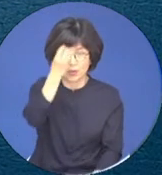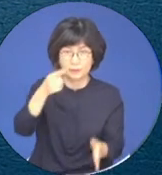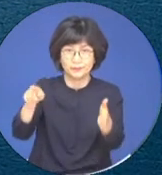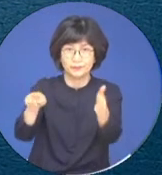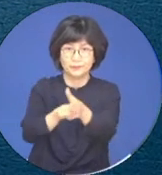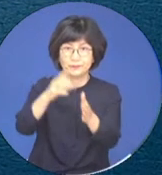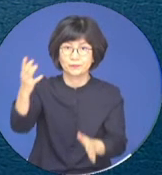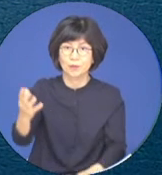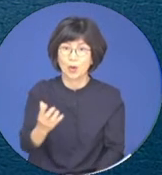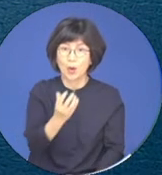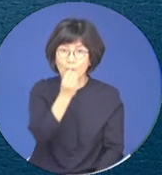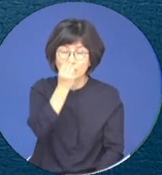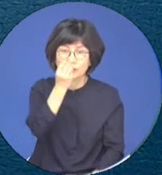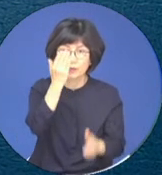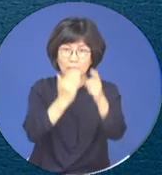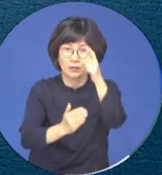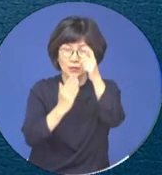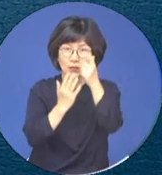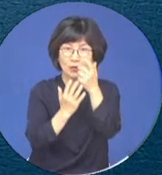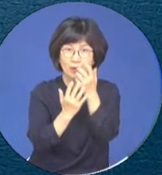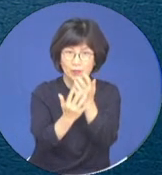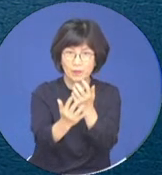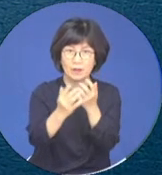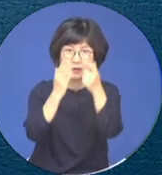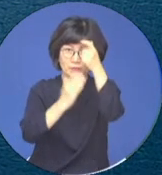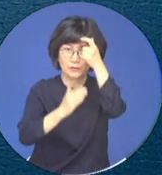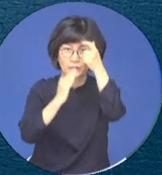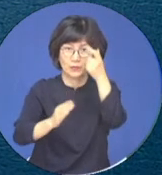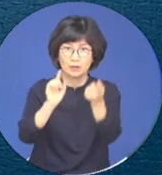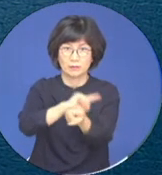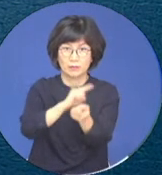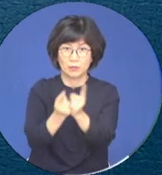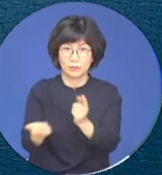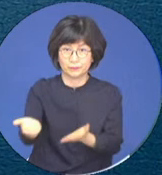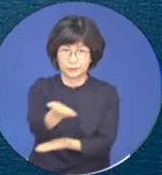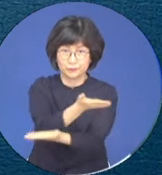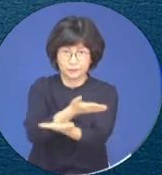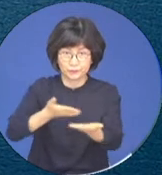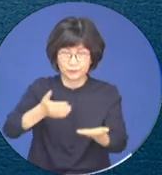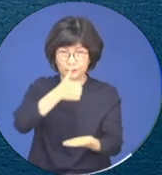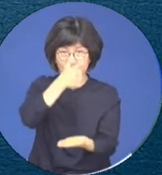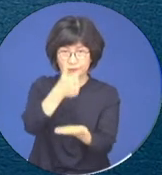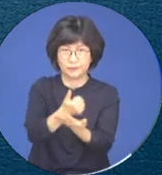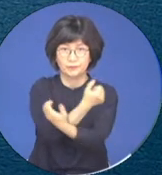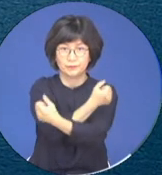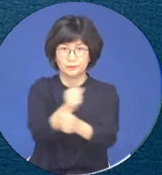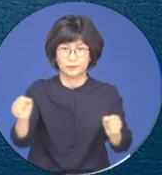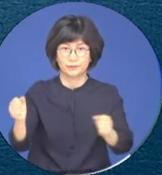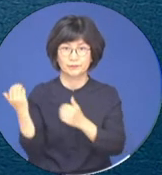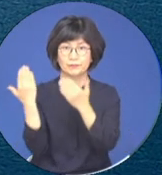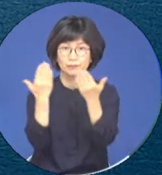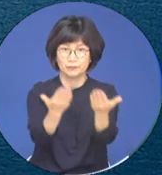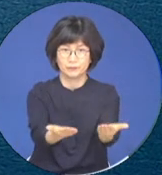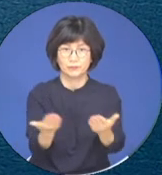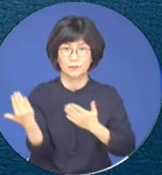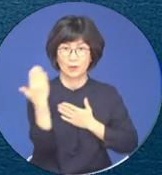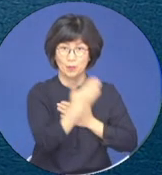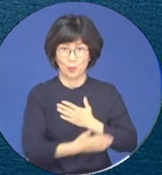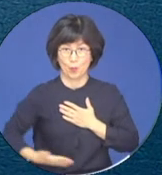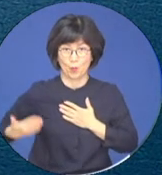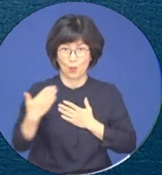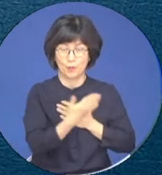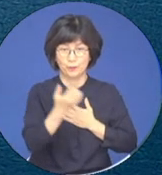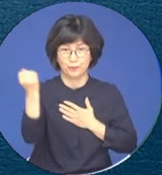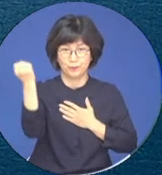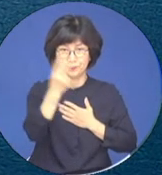성령을 믿사오며 거룩한 공회와 성도가 서로 교통하는 것과 죄를 사하여 주시는 것과